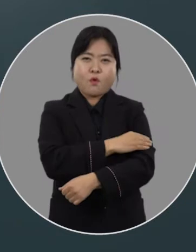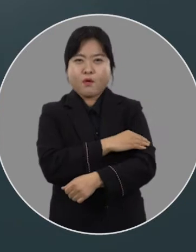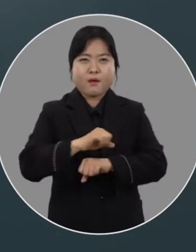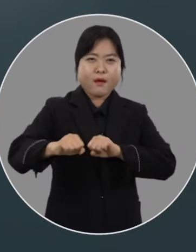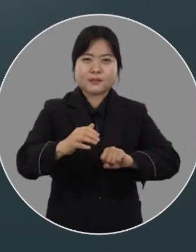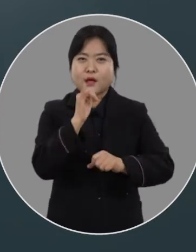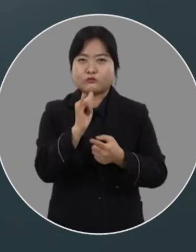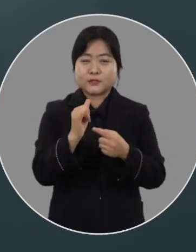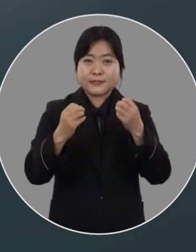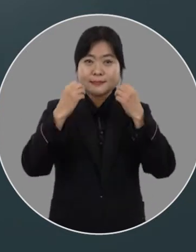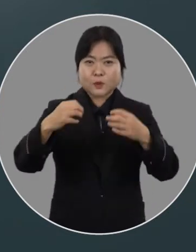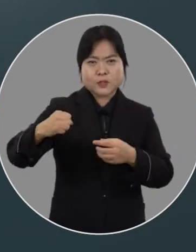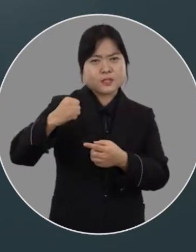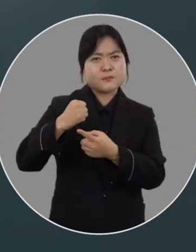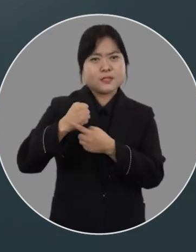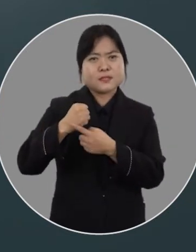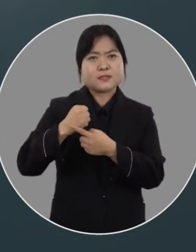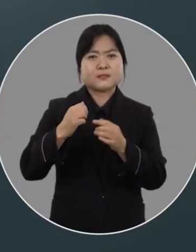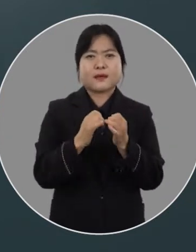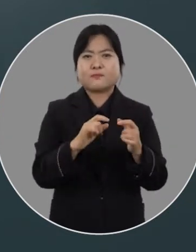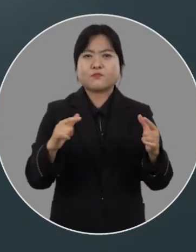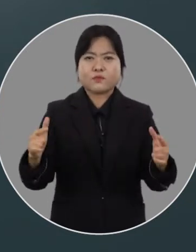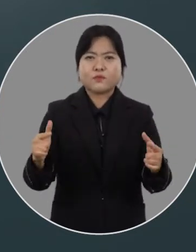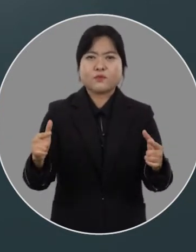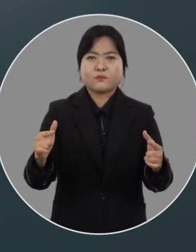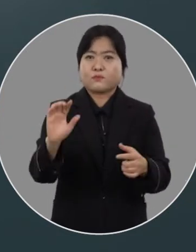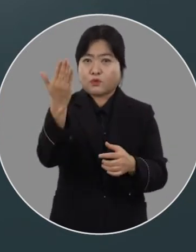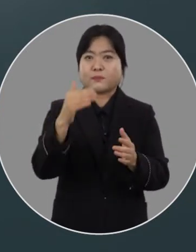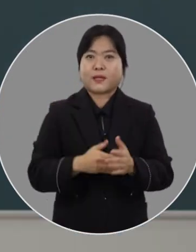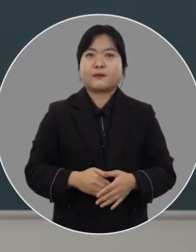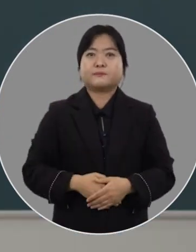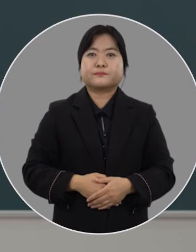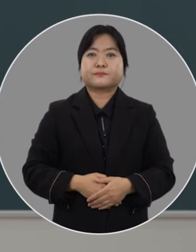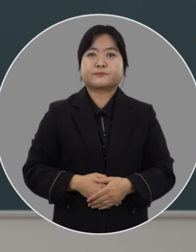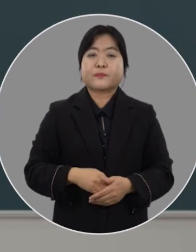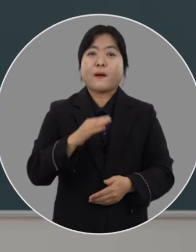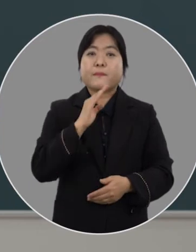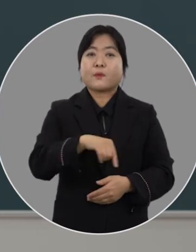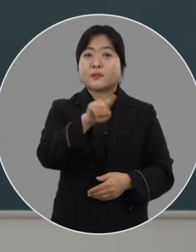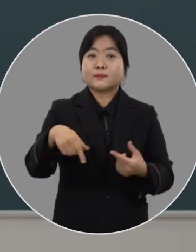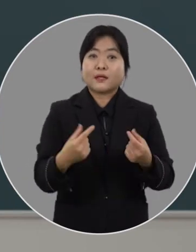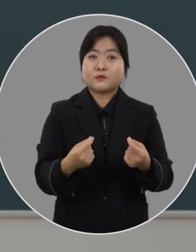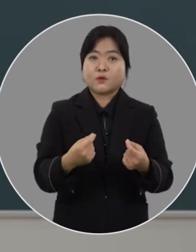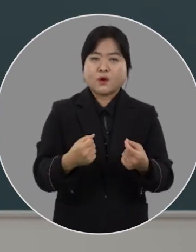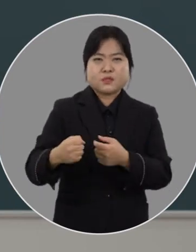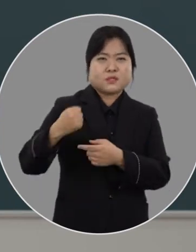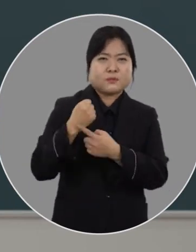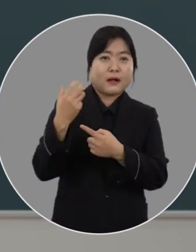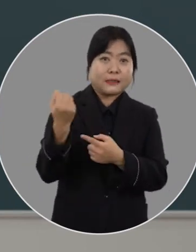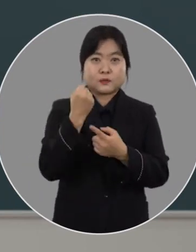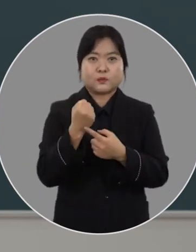권력을 행사할 수 있는 새로운 힘 있는 세력의 일원이 되게 됩니다. 바로 그러한